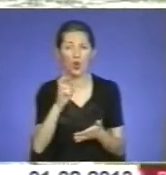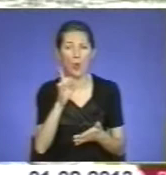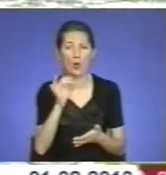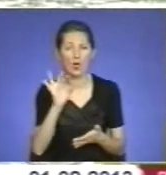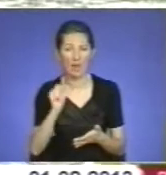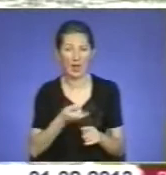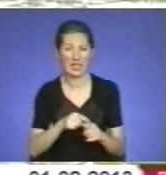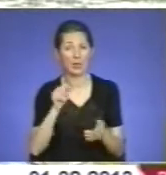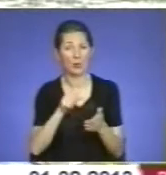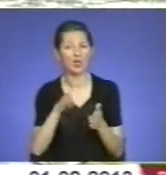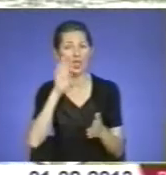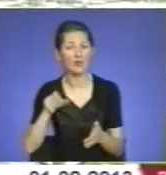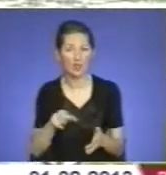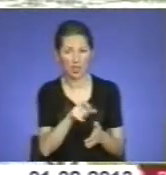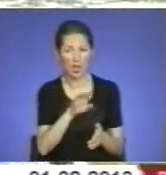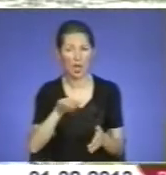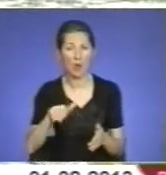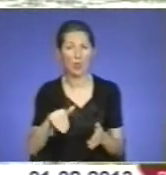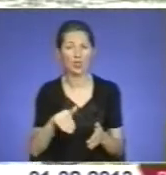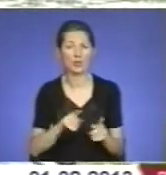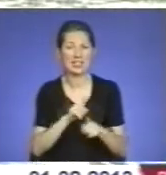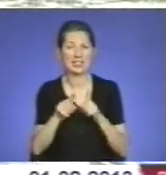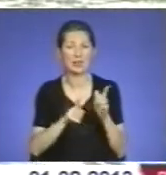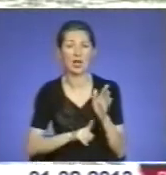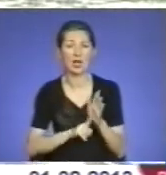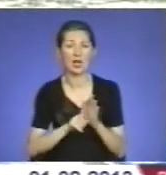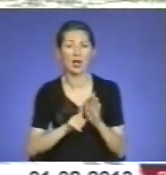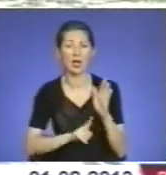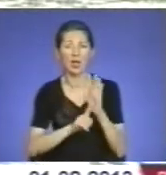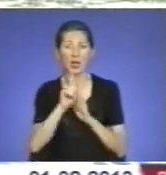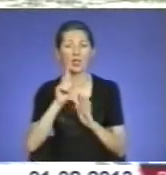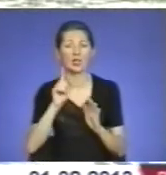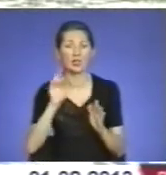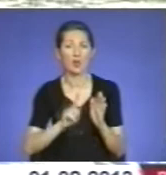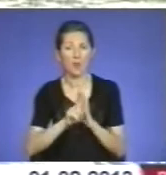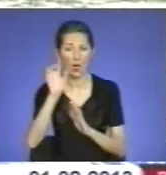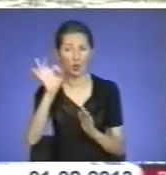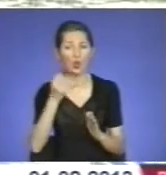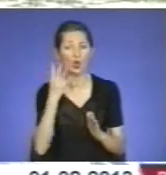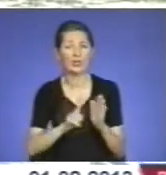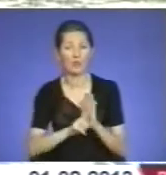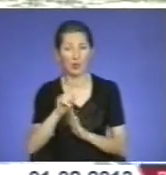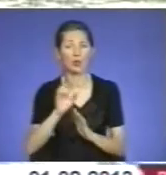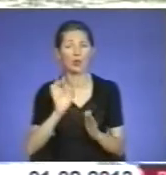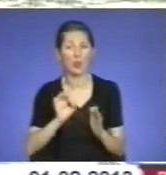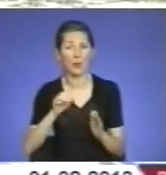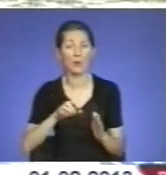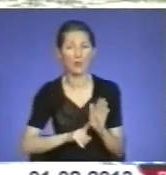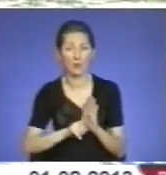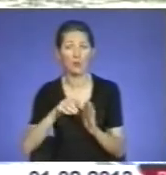під потім зміна температури, коли температура підвищується,